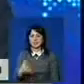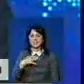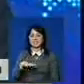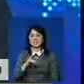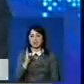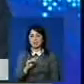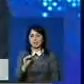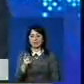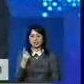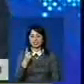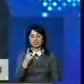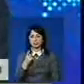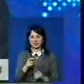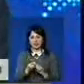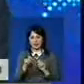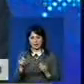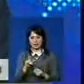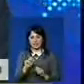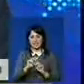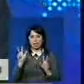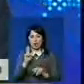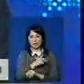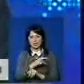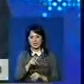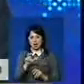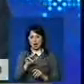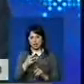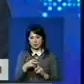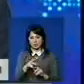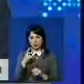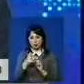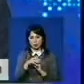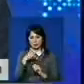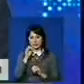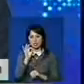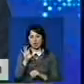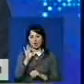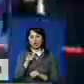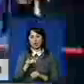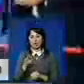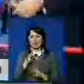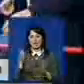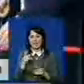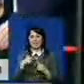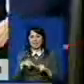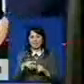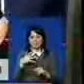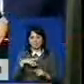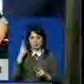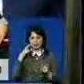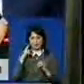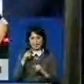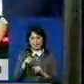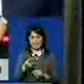საქართველოში ბავშთა პირველი ჰოსპისი გაიხსნა. სოფელ დიღომში ჰოსპისის მშენებლობა 2015 წლის ოქტომბერში ფონდღია საზოგადოება საქართველოს